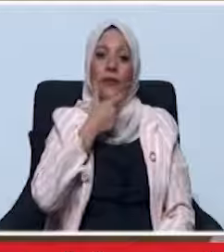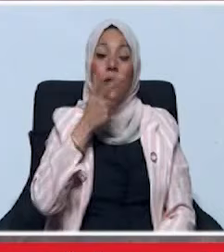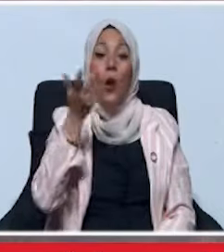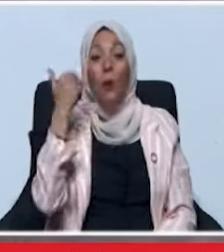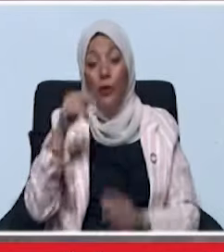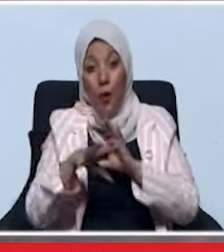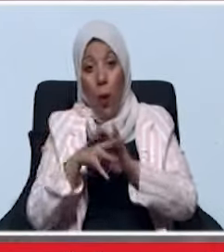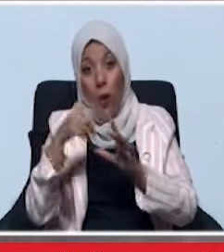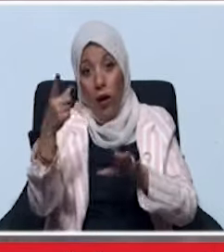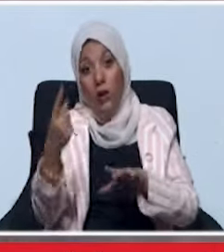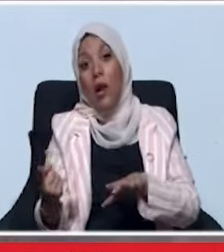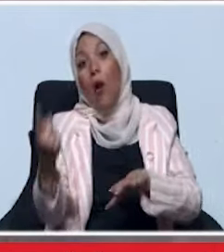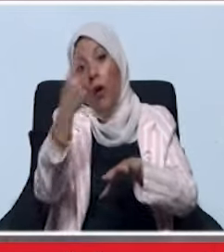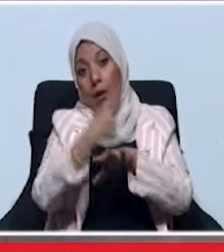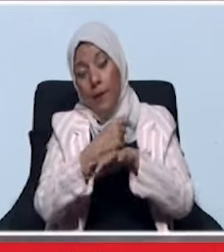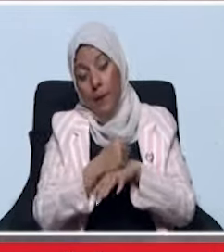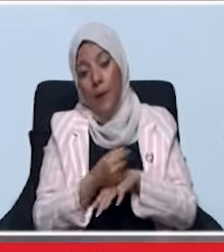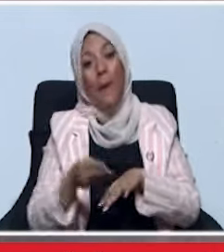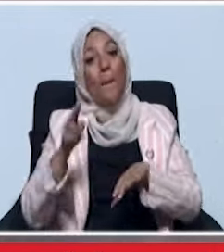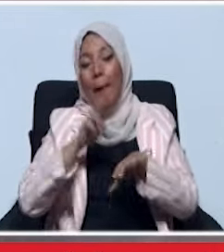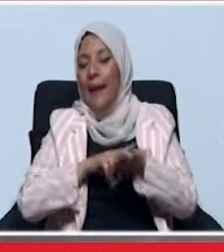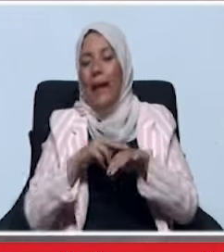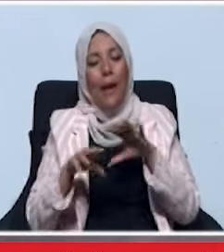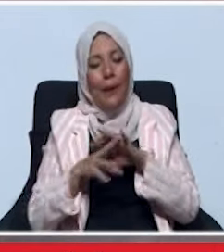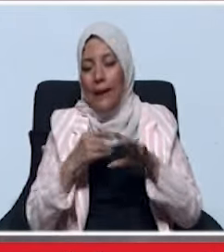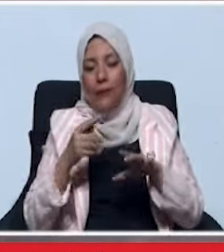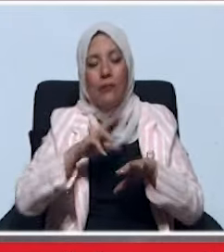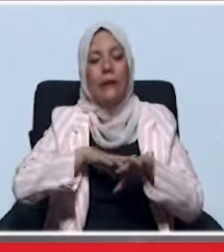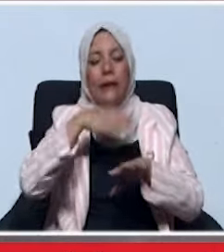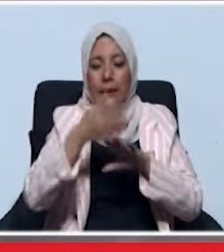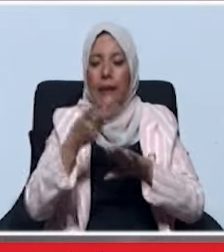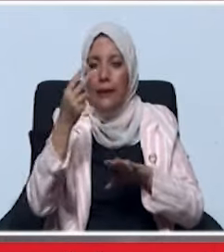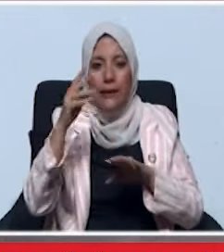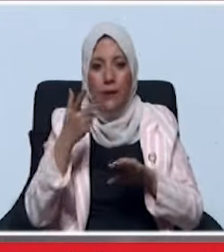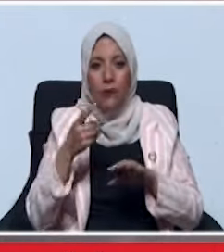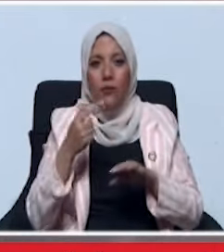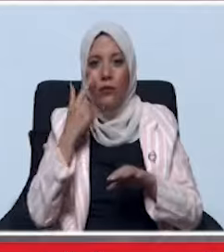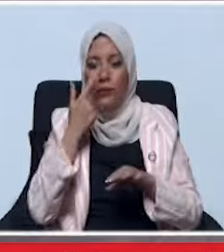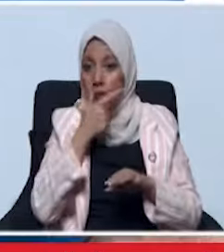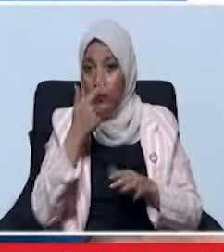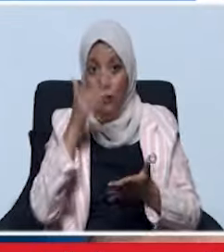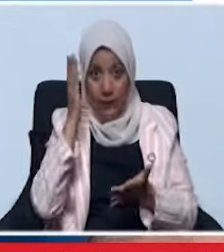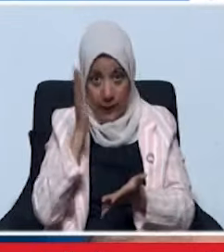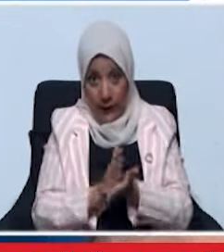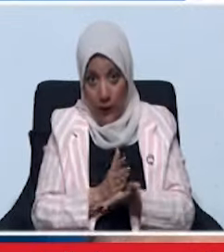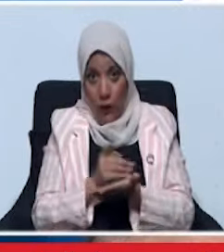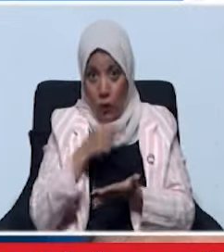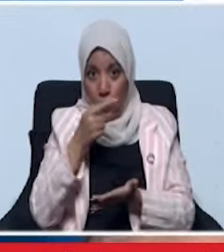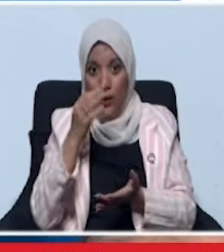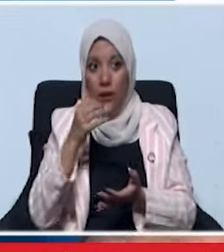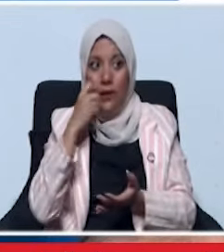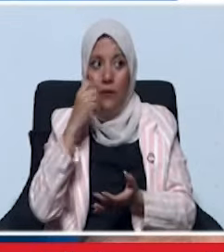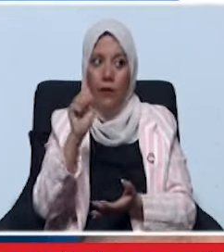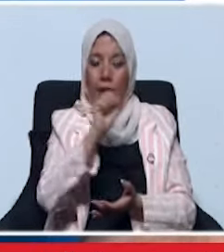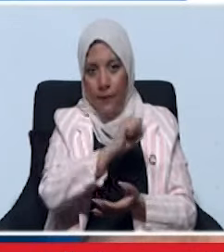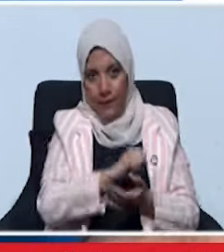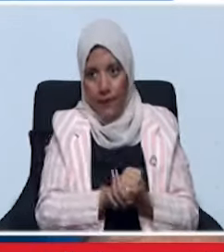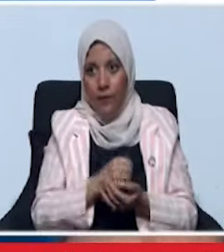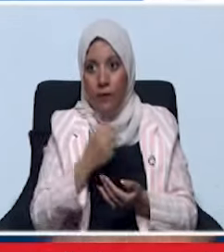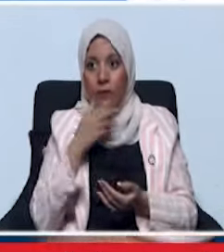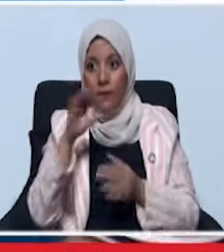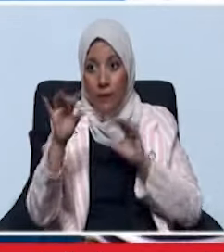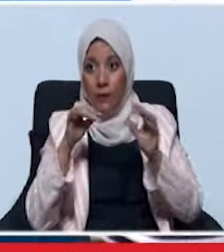دي اول حاجه. بعدين بقى حصلت النقله الثانيه ازاي؟ بس اول حاجه بقى عشان بس الحق يقال ويرجع لاصحابه، اول حد